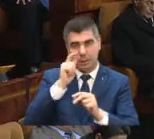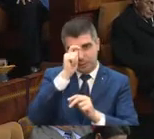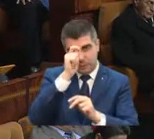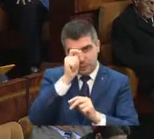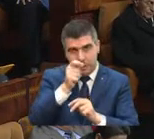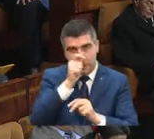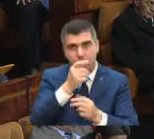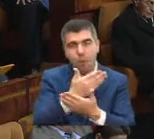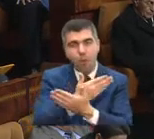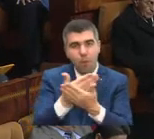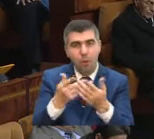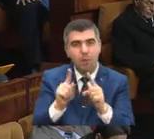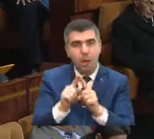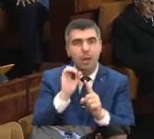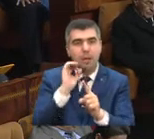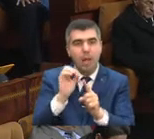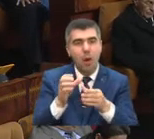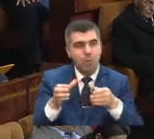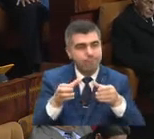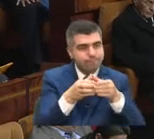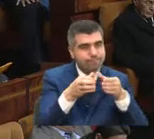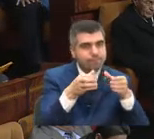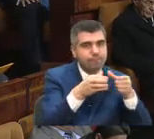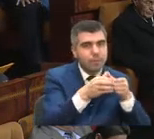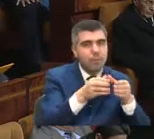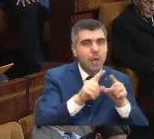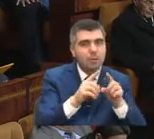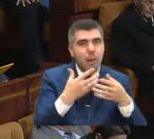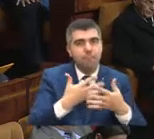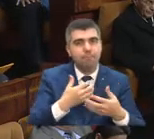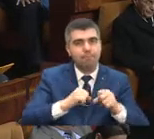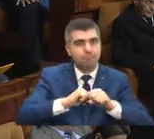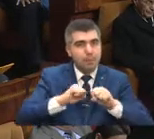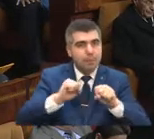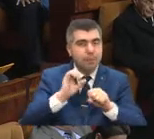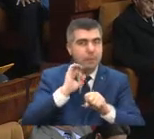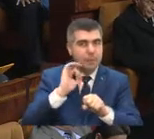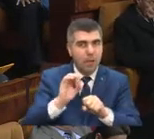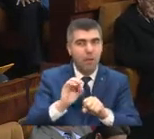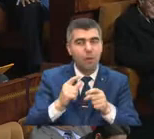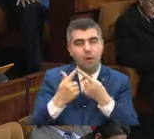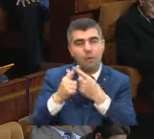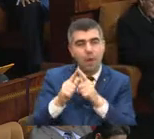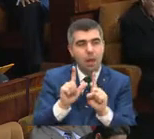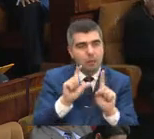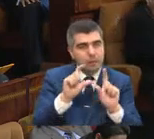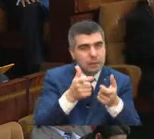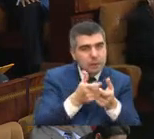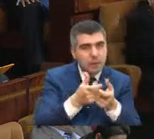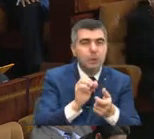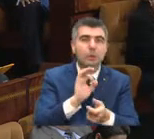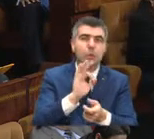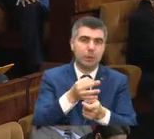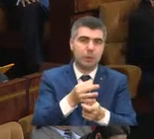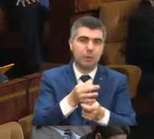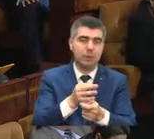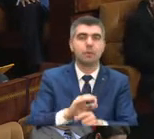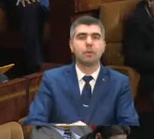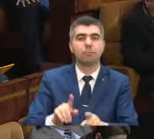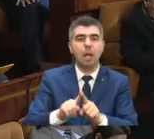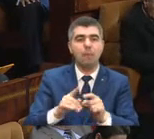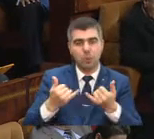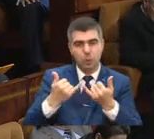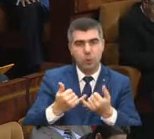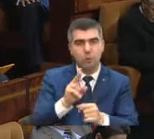العديد من الخلايا الإرهابية، وكذلك الوقت القصير من أجل القبض على المشتبه فيهم، لكن السؤال الذي